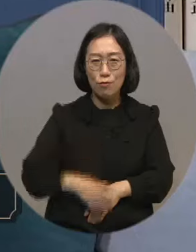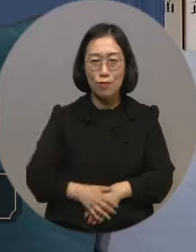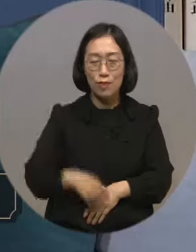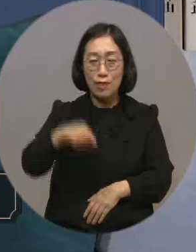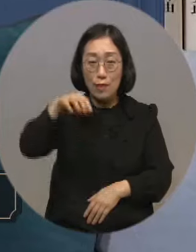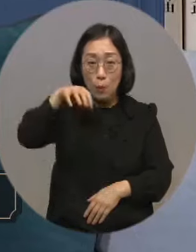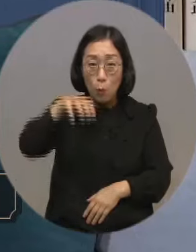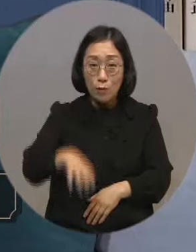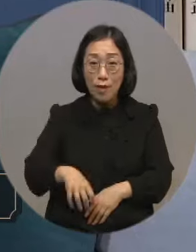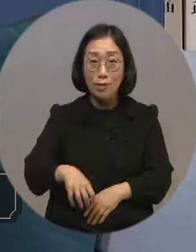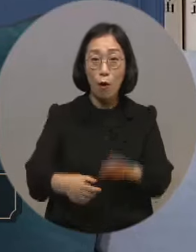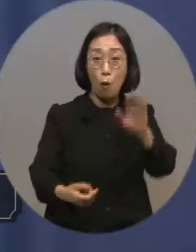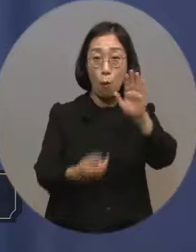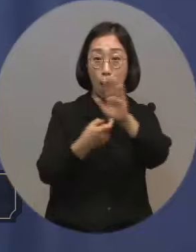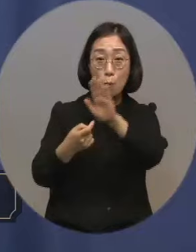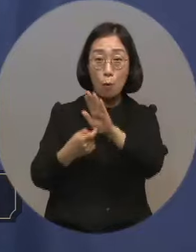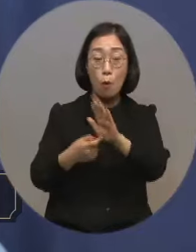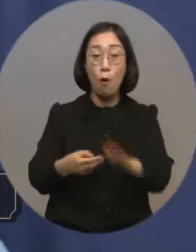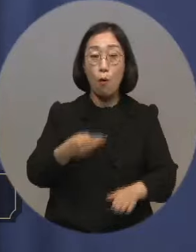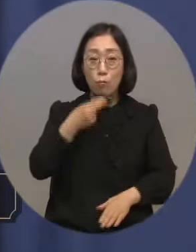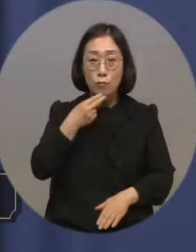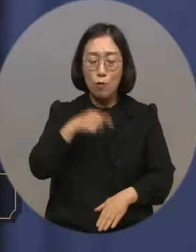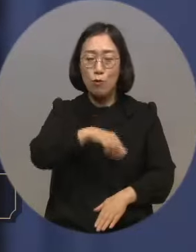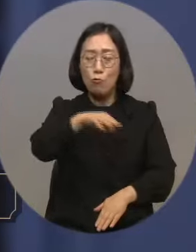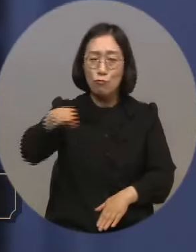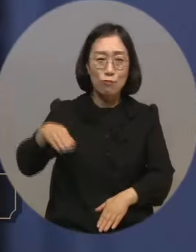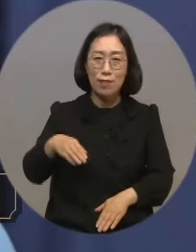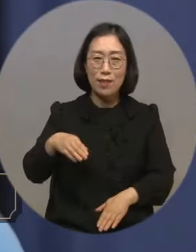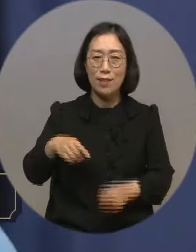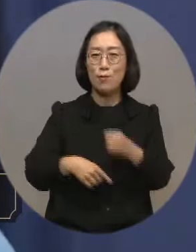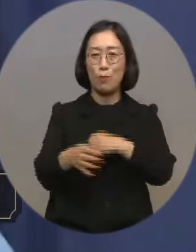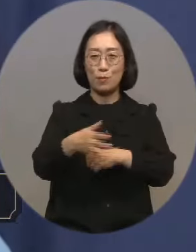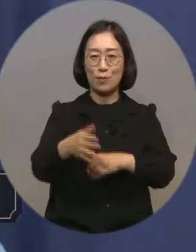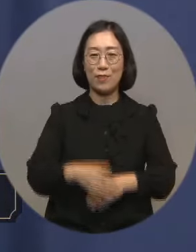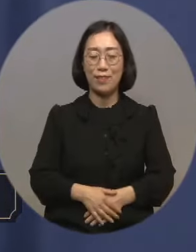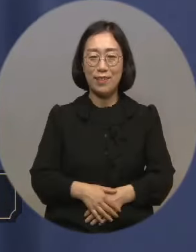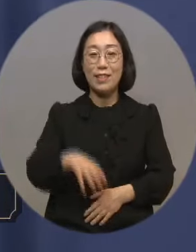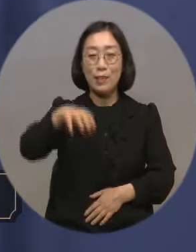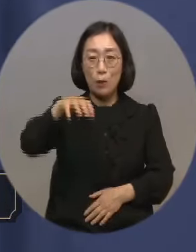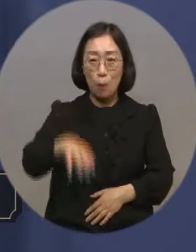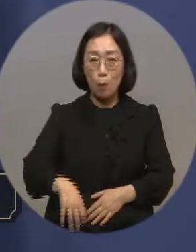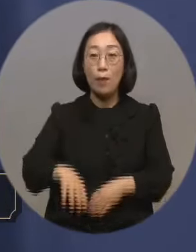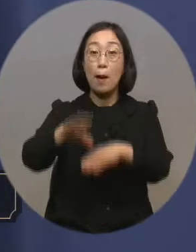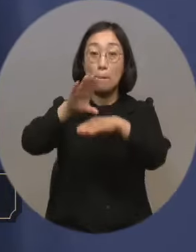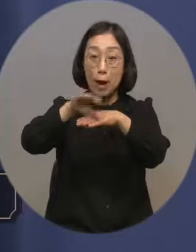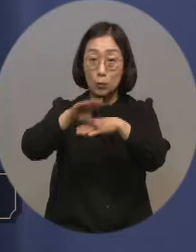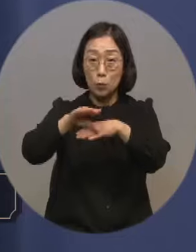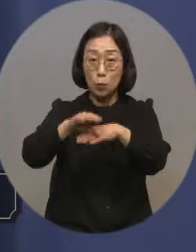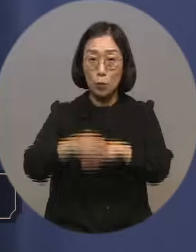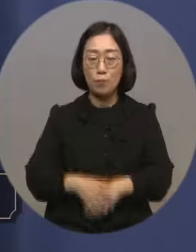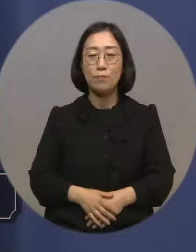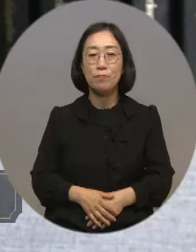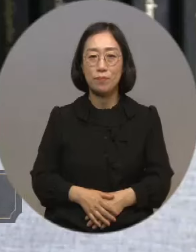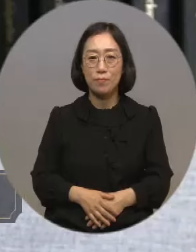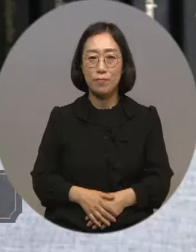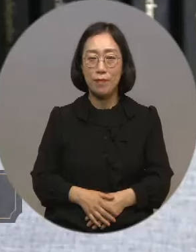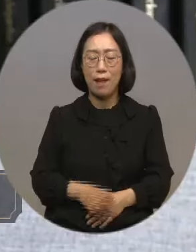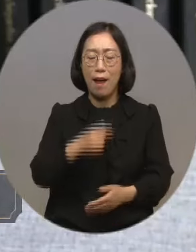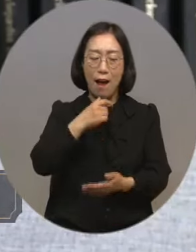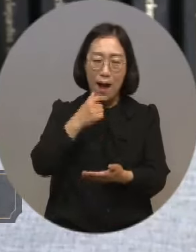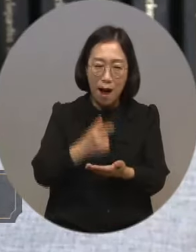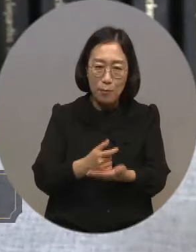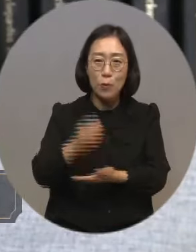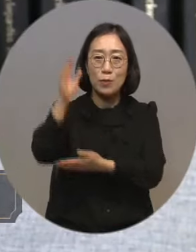통일담담회에서 광고해드리지 않는다면 저희 존재 이유가 있겠습니까? 예, 저희가 통일담담이 이제 회를 거듭하면서 정말